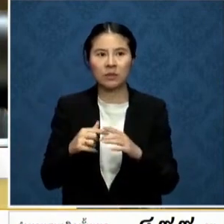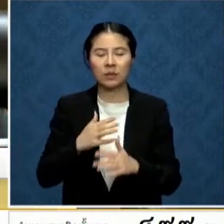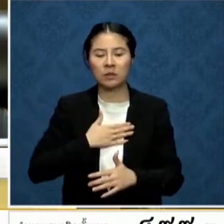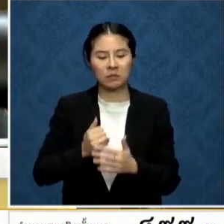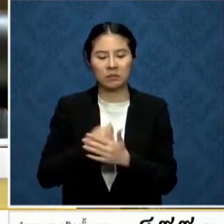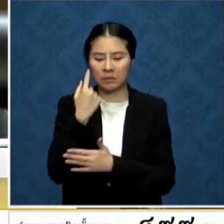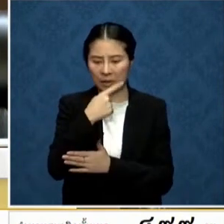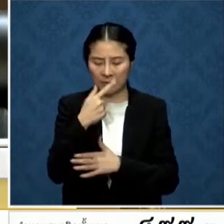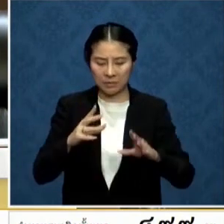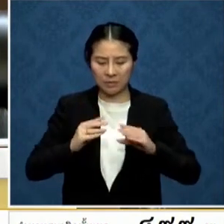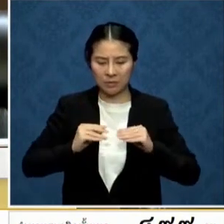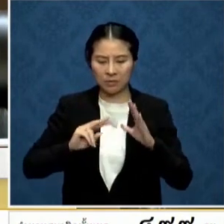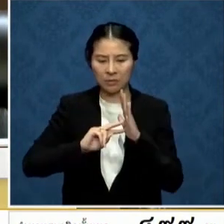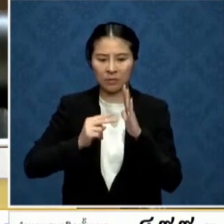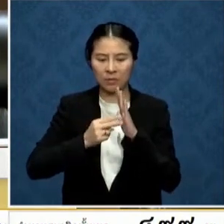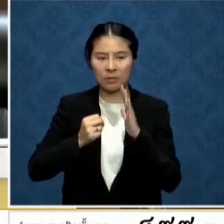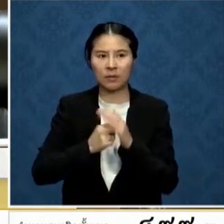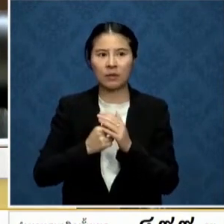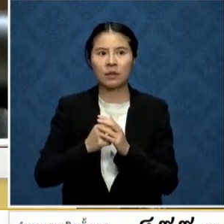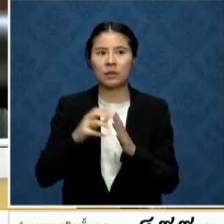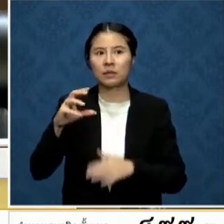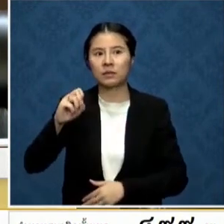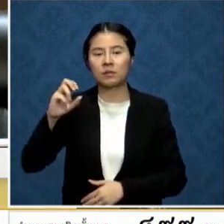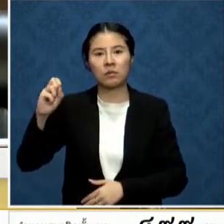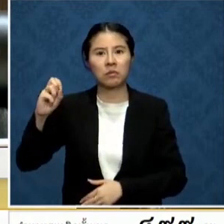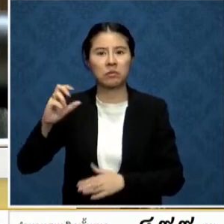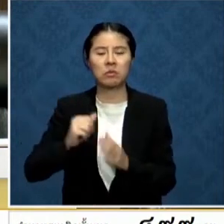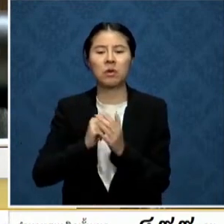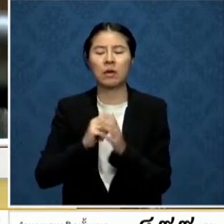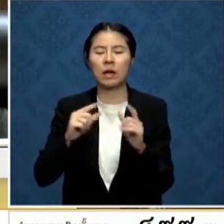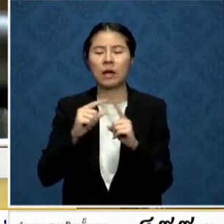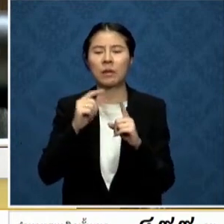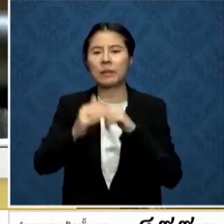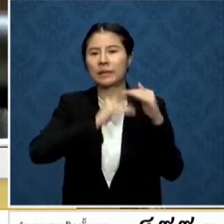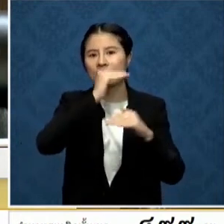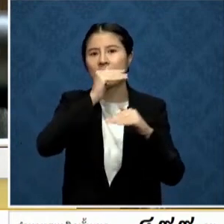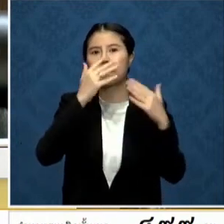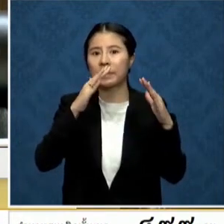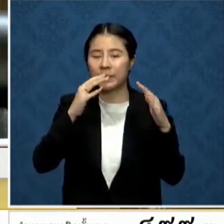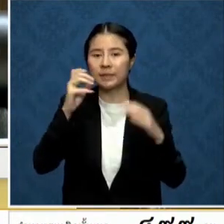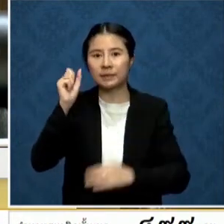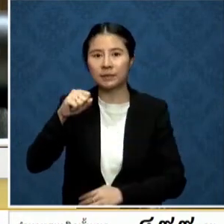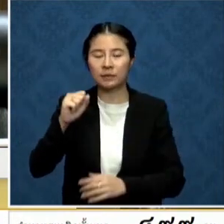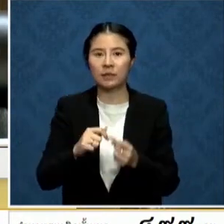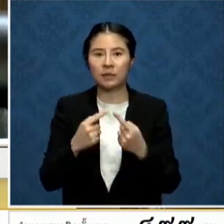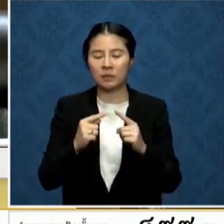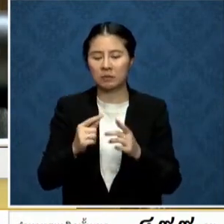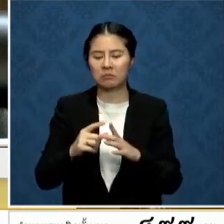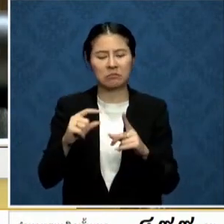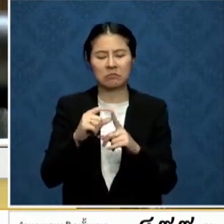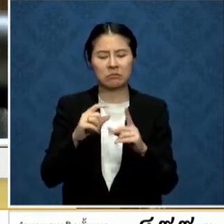ลงคะแนนให้เนี่ยเป็นสสที่ไม่ก้าวหน้าหรือเปล่าจริงๆไม่ใช่ครับหลายข้อที่ไม่เห็น